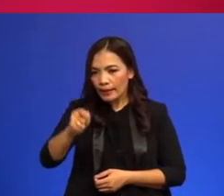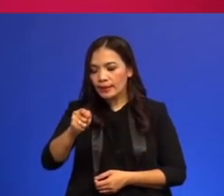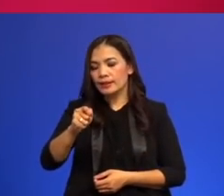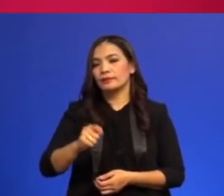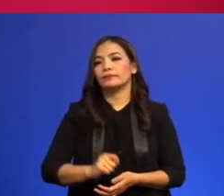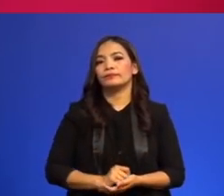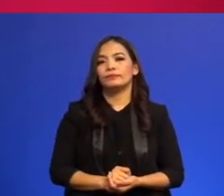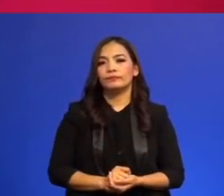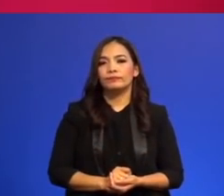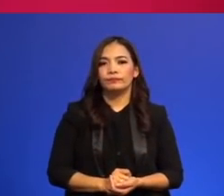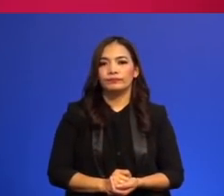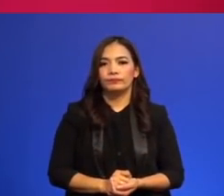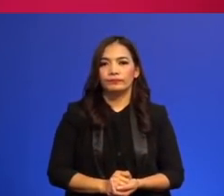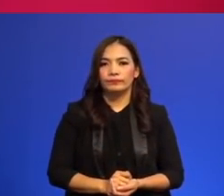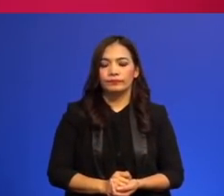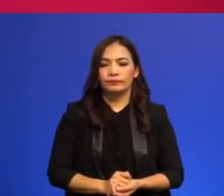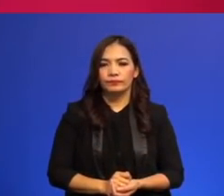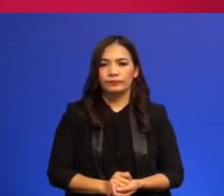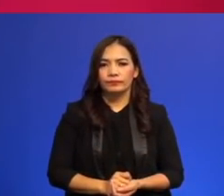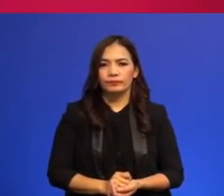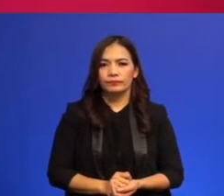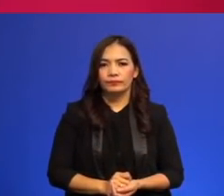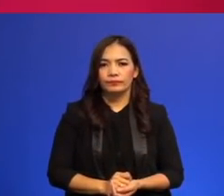dihormati. Ya,